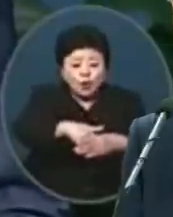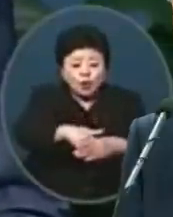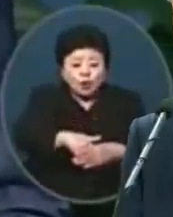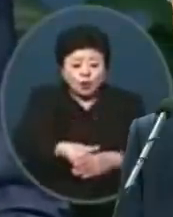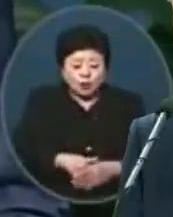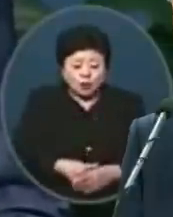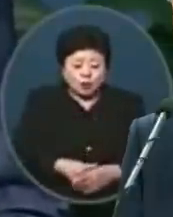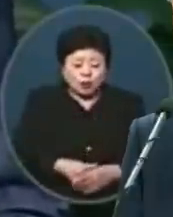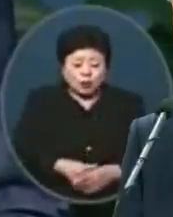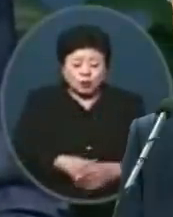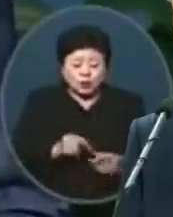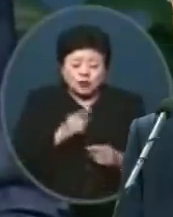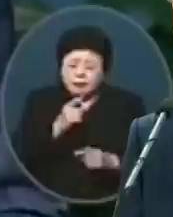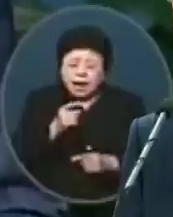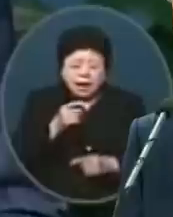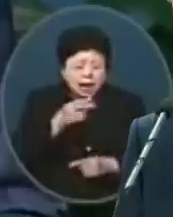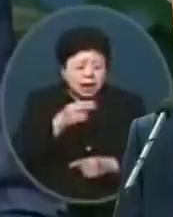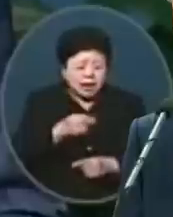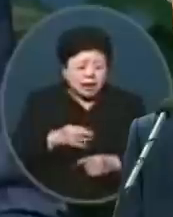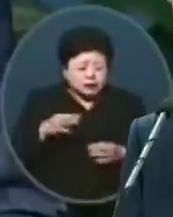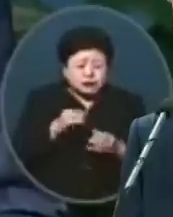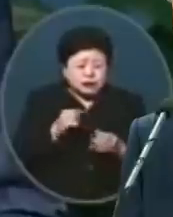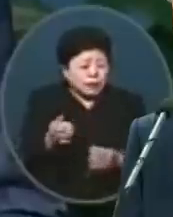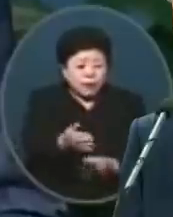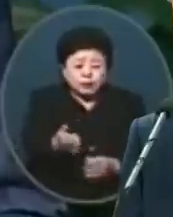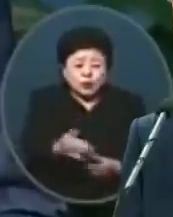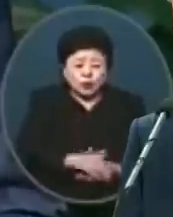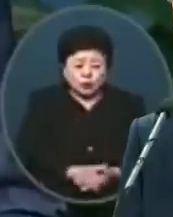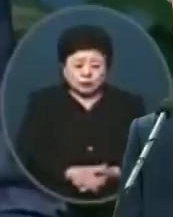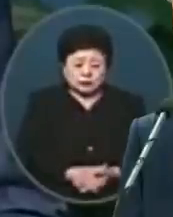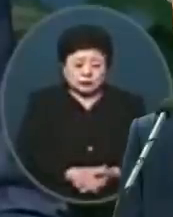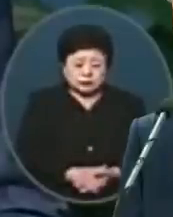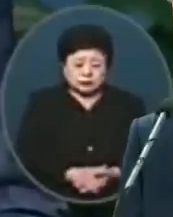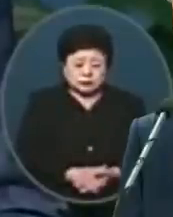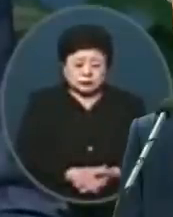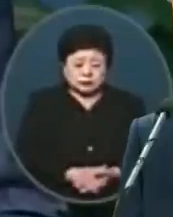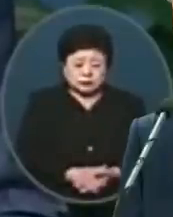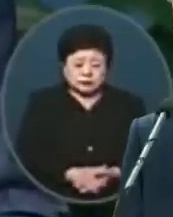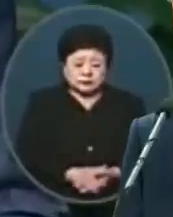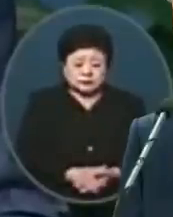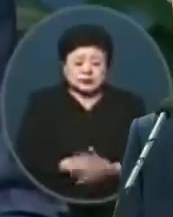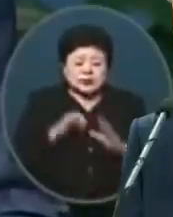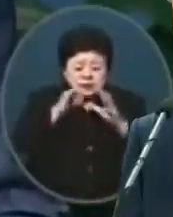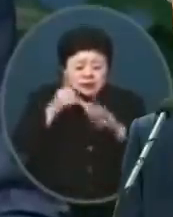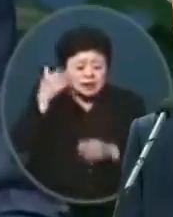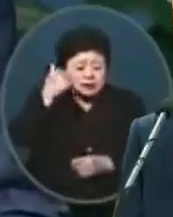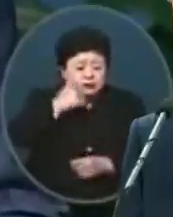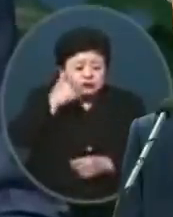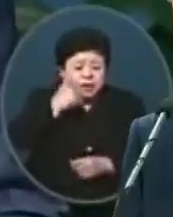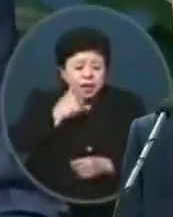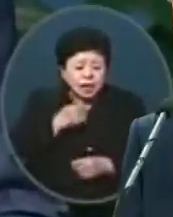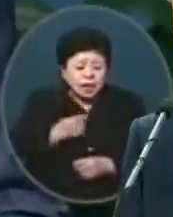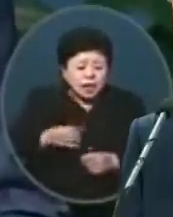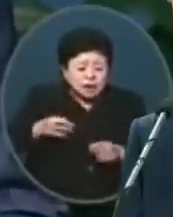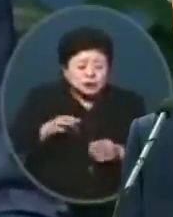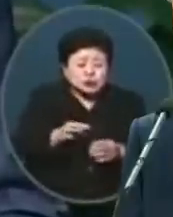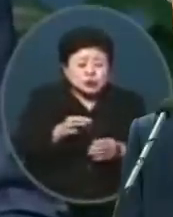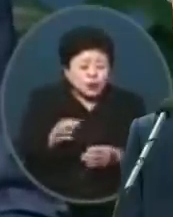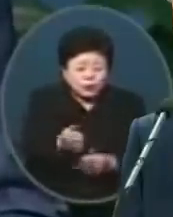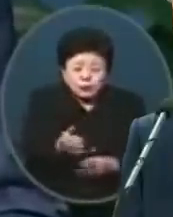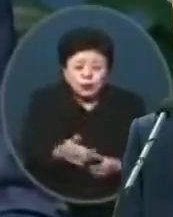말을 한 종교 창시자가 없었습니다. 이 세상에 누가 이런 초청을 할 수가